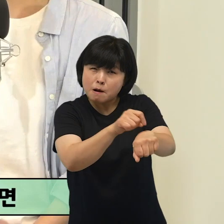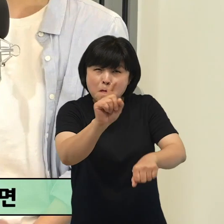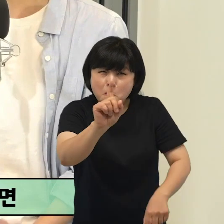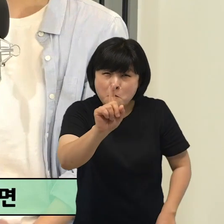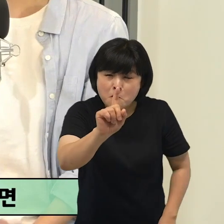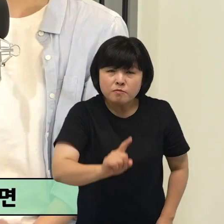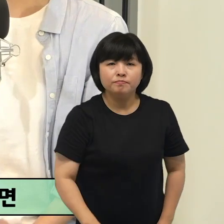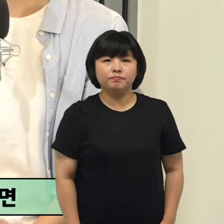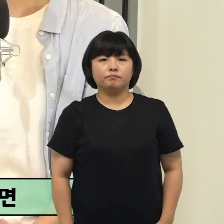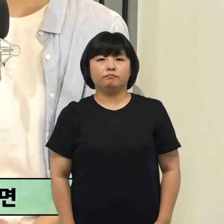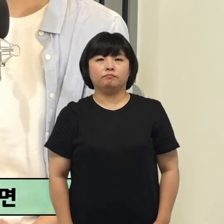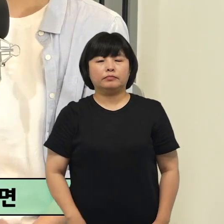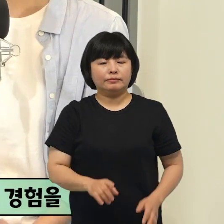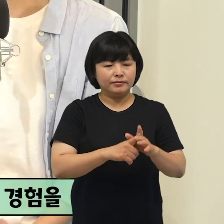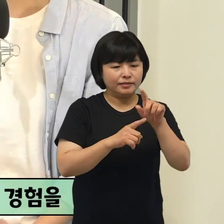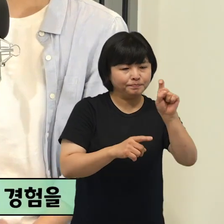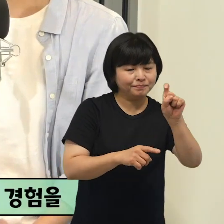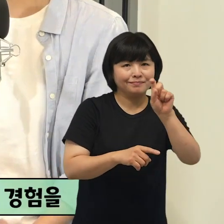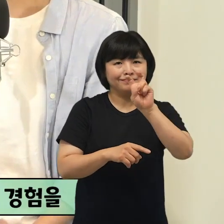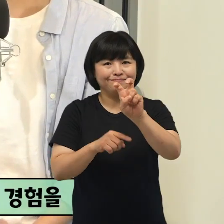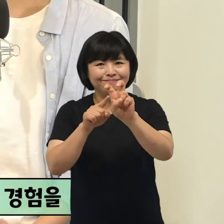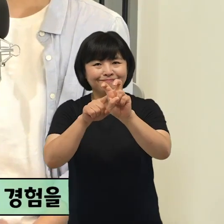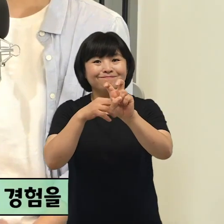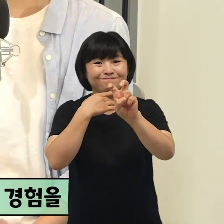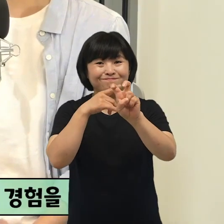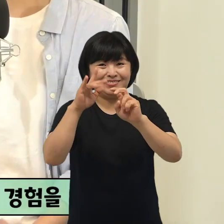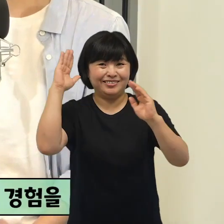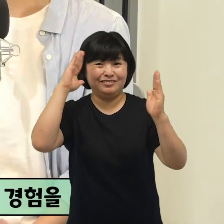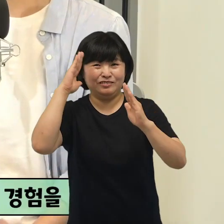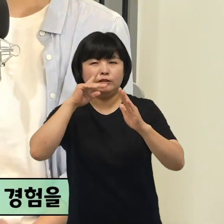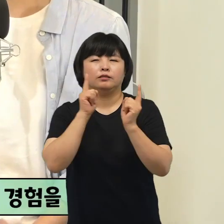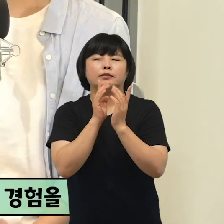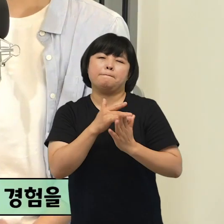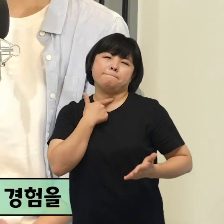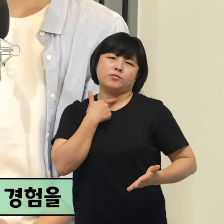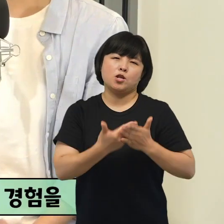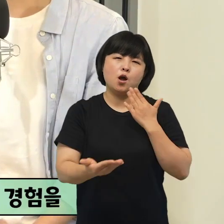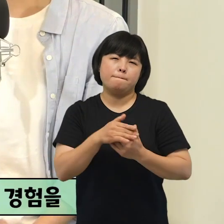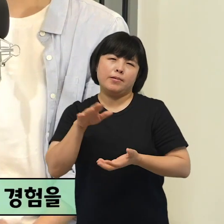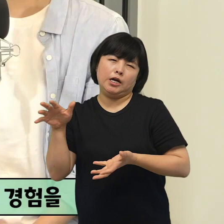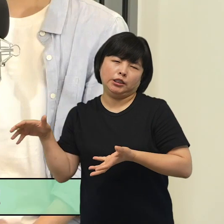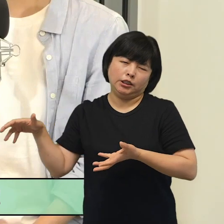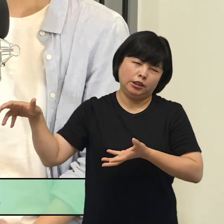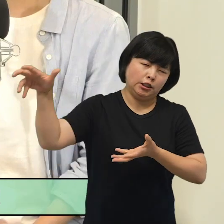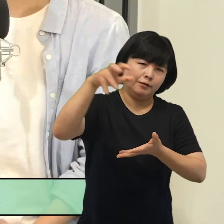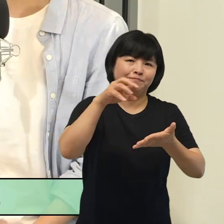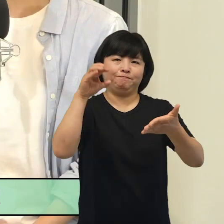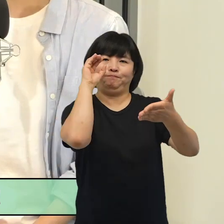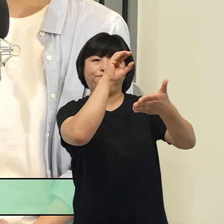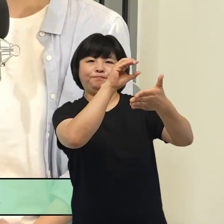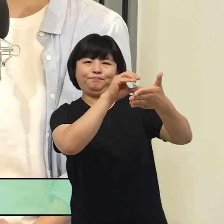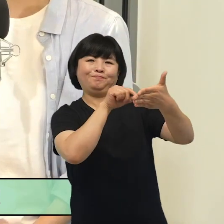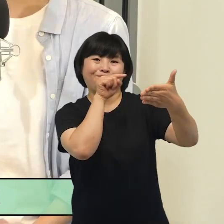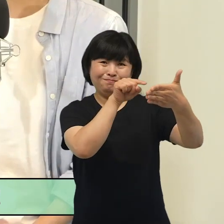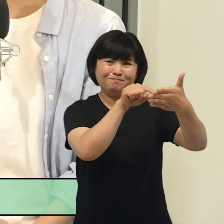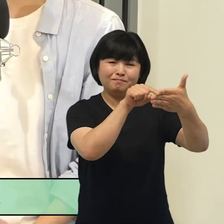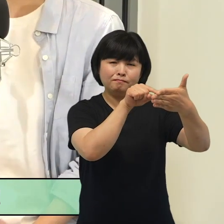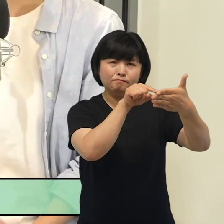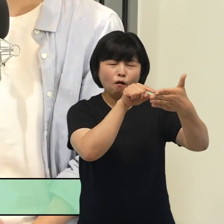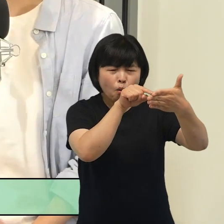책의 특징이라고 하면 1020 세대 학생들이 직접 자기의 경험을 이제 제공을 한 게